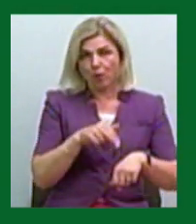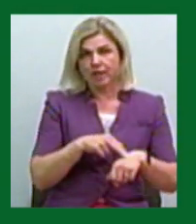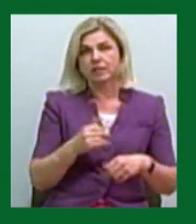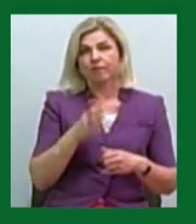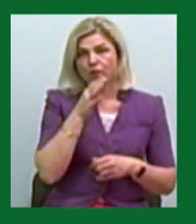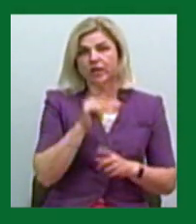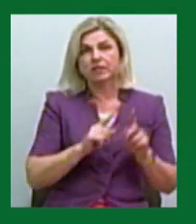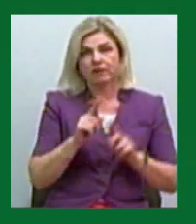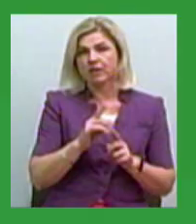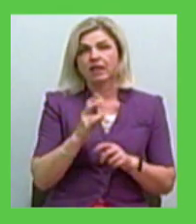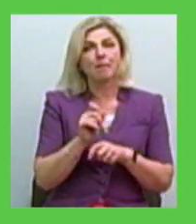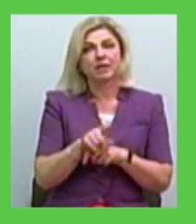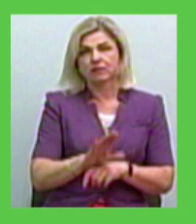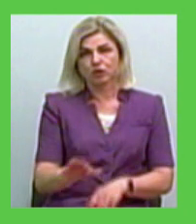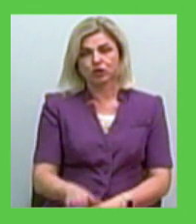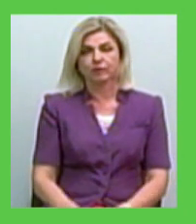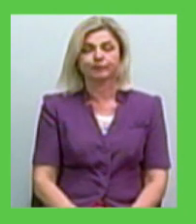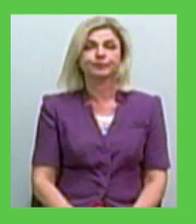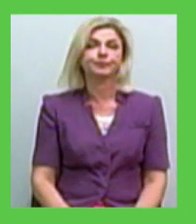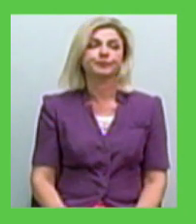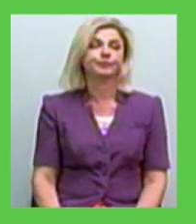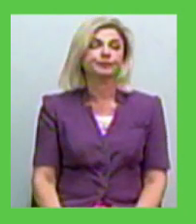виконкому, не призначили.